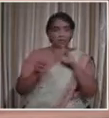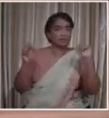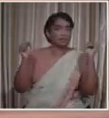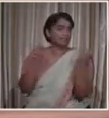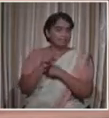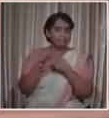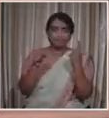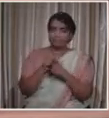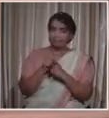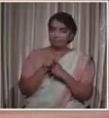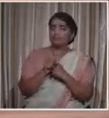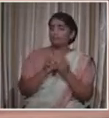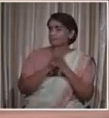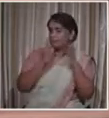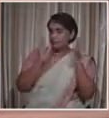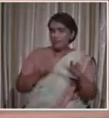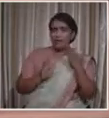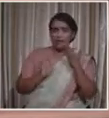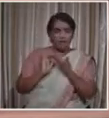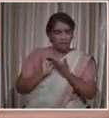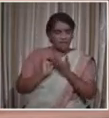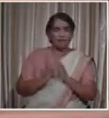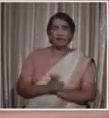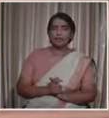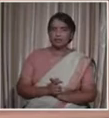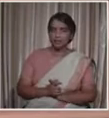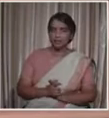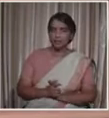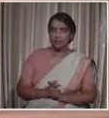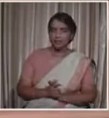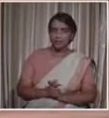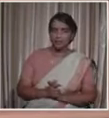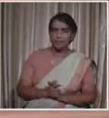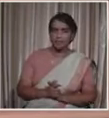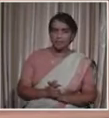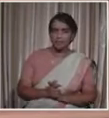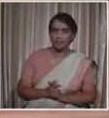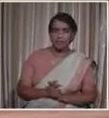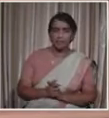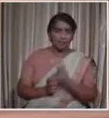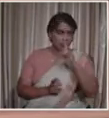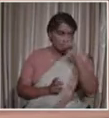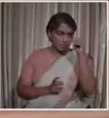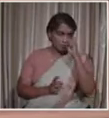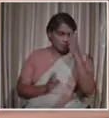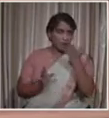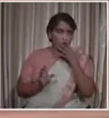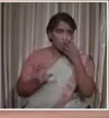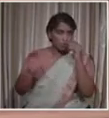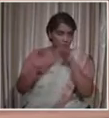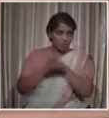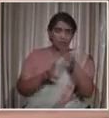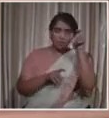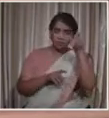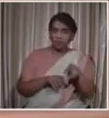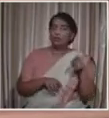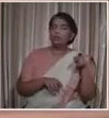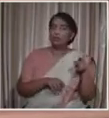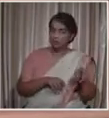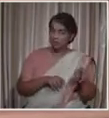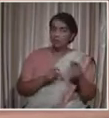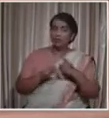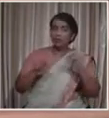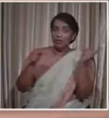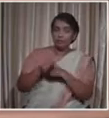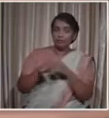இது சாதாரணமாக அது போதைக்கு அடிமையானவரால் செய்யப்பட்டது, அல்லது அவர் மதுவுக்கு அடிமையாக இருந்தார் அதனால் இது மேற்கொள்ளப்பட்டது